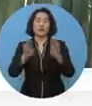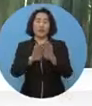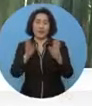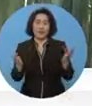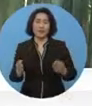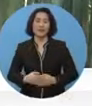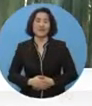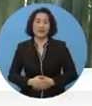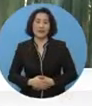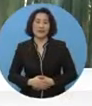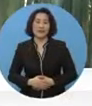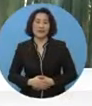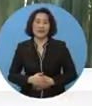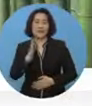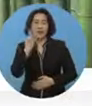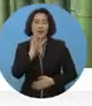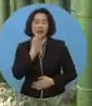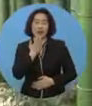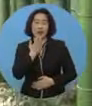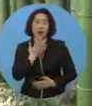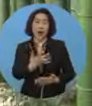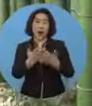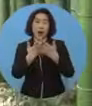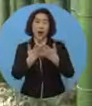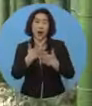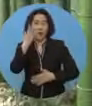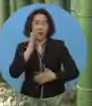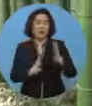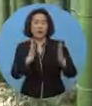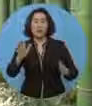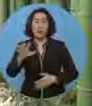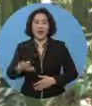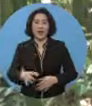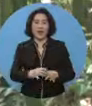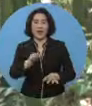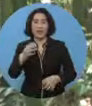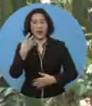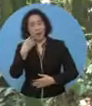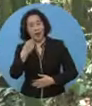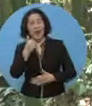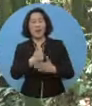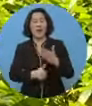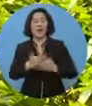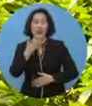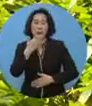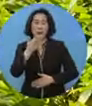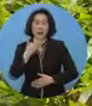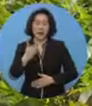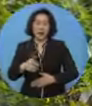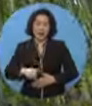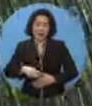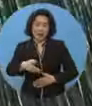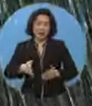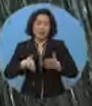가 열립니다 초록빛이 한층 선명해진 푸는 대입해서 죽향 이 매력에 푹 빠져볼 수 있는